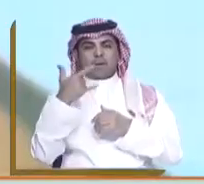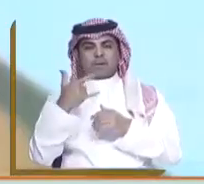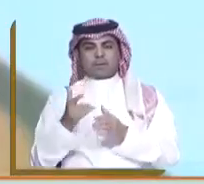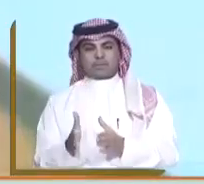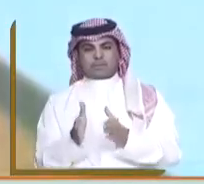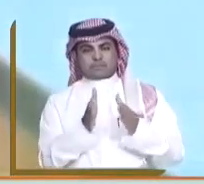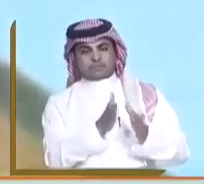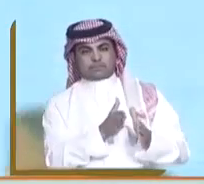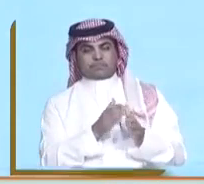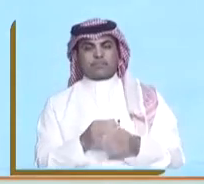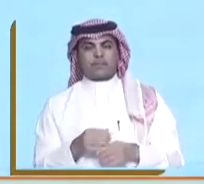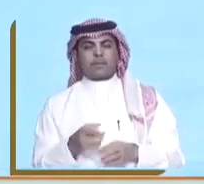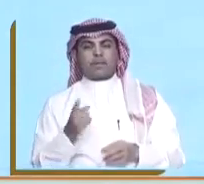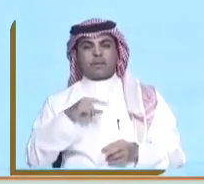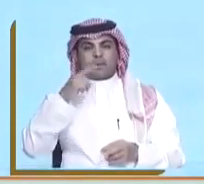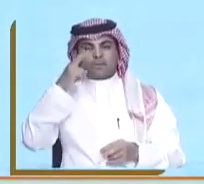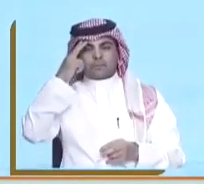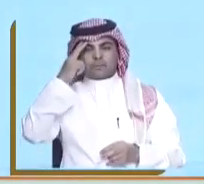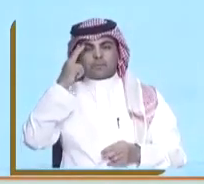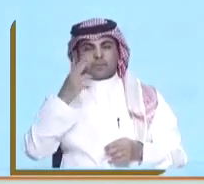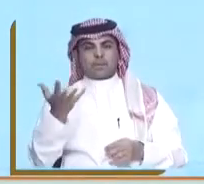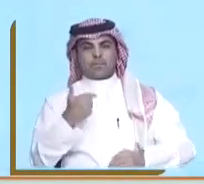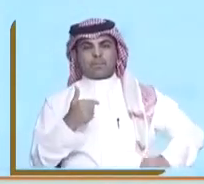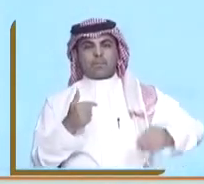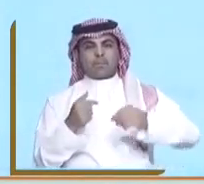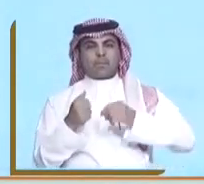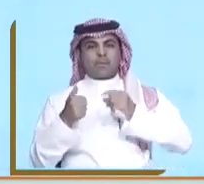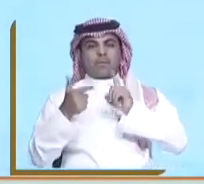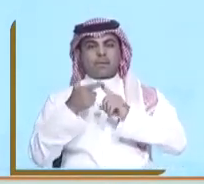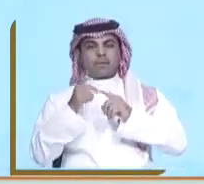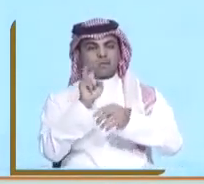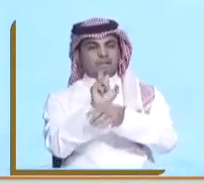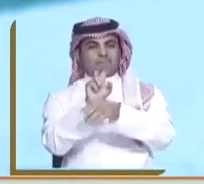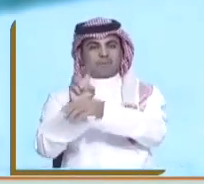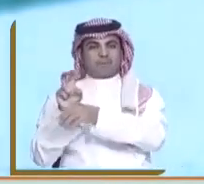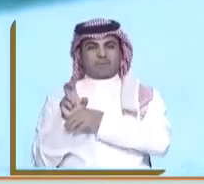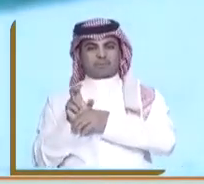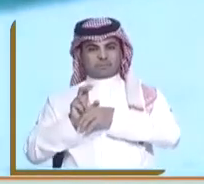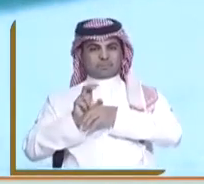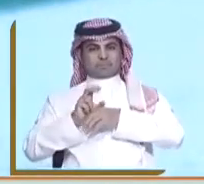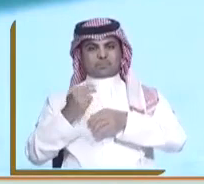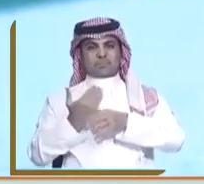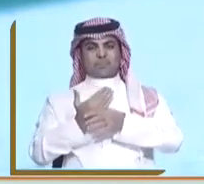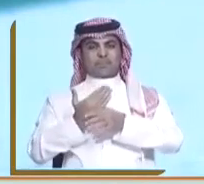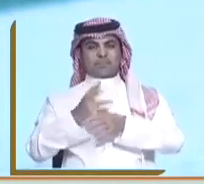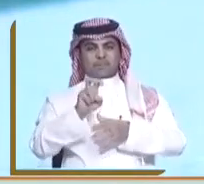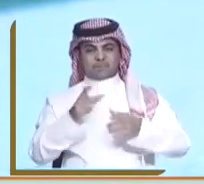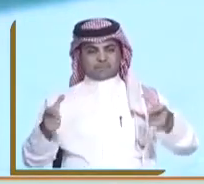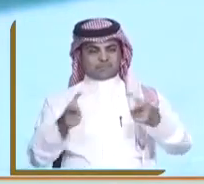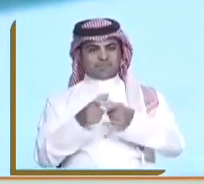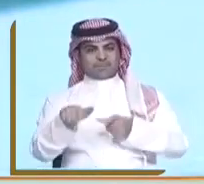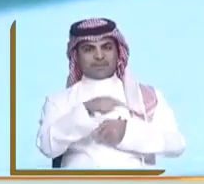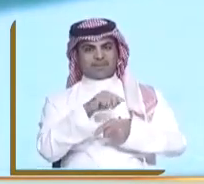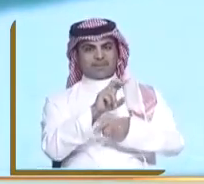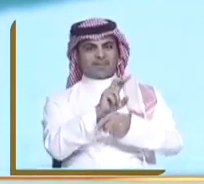وشار الفالح الى ان المملكه تمتلك ثاني اقل نسبه للديون الى الناتج المحلي الاجمالي في مجموعه دول العشرين